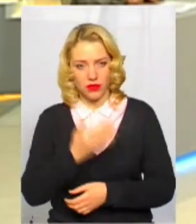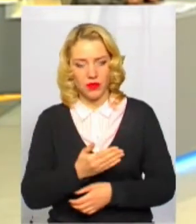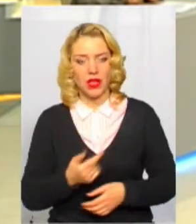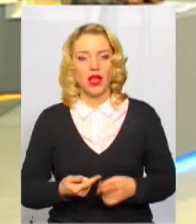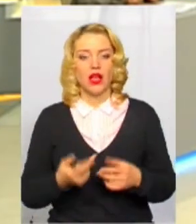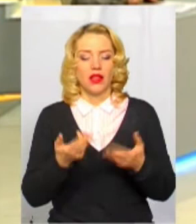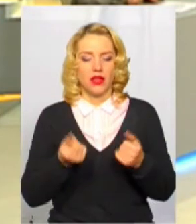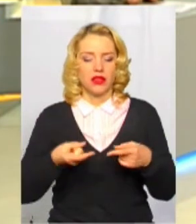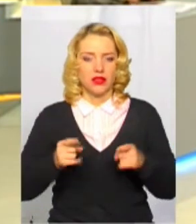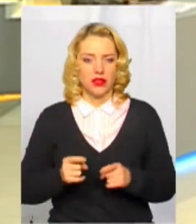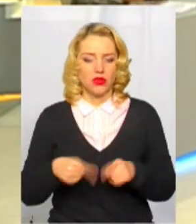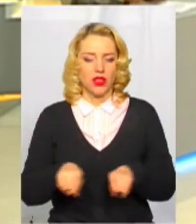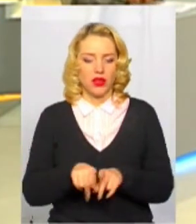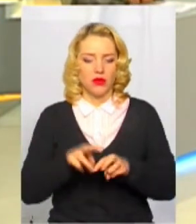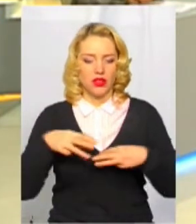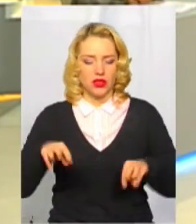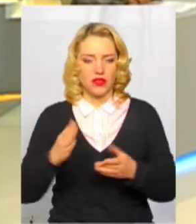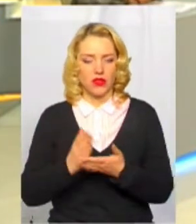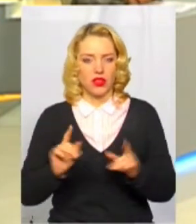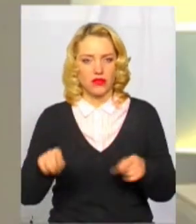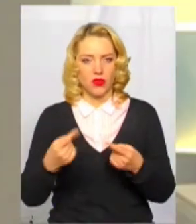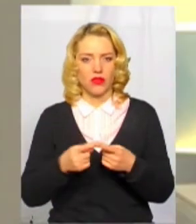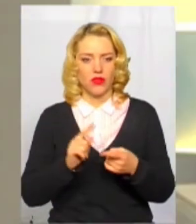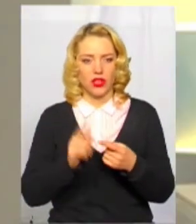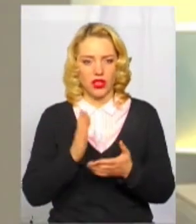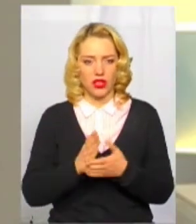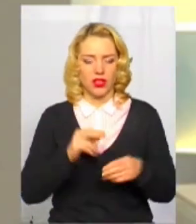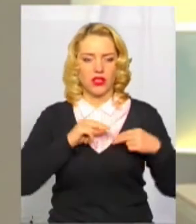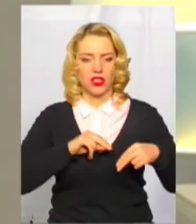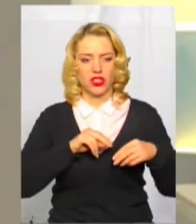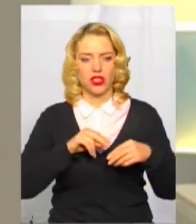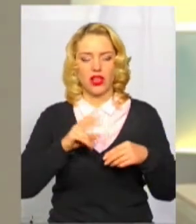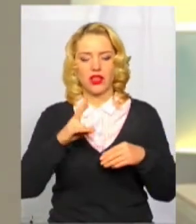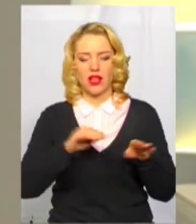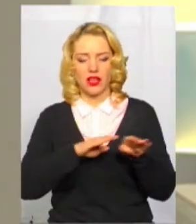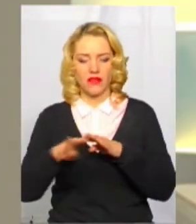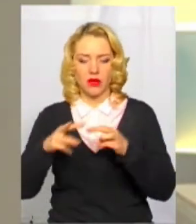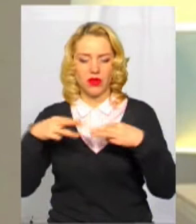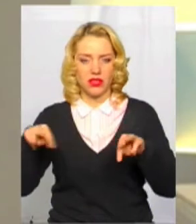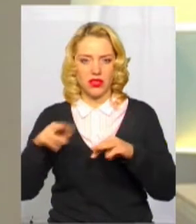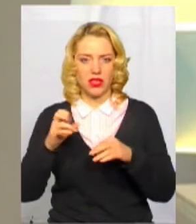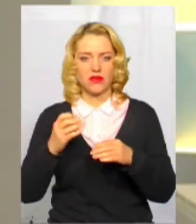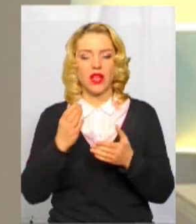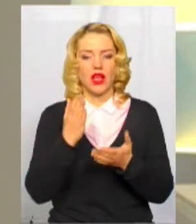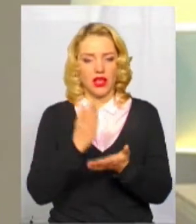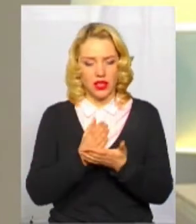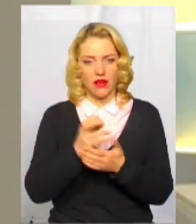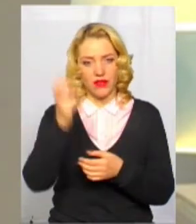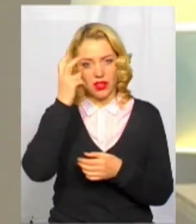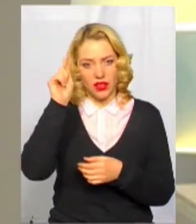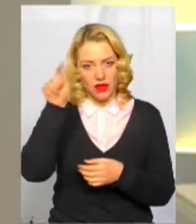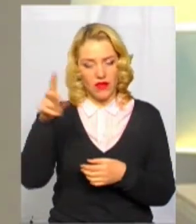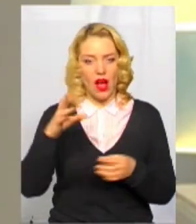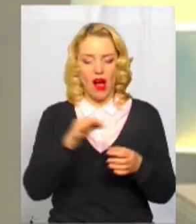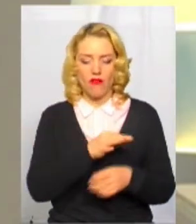таке створено. Вони є штати на рівні міністерства в Києві, але в областях поки що структури не